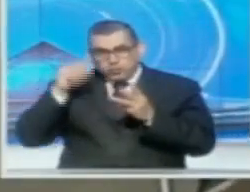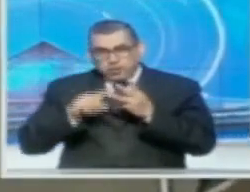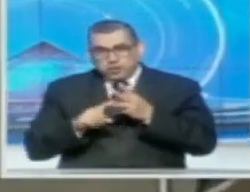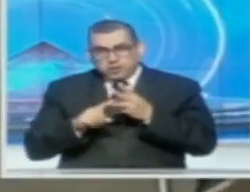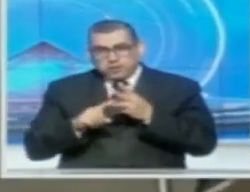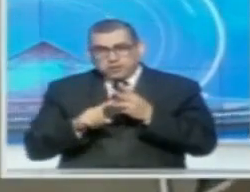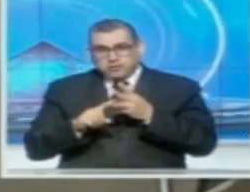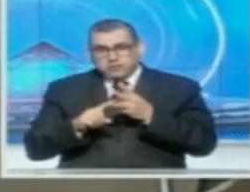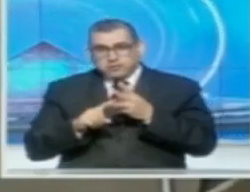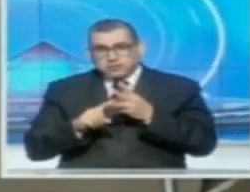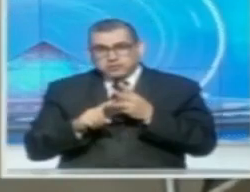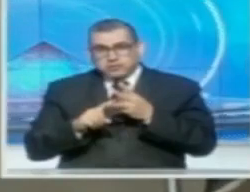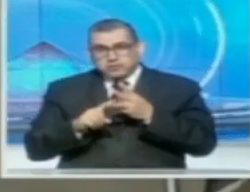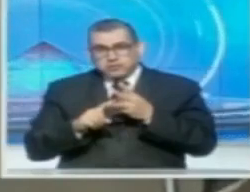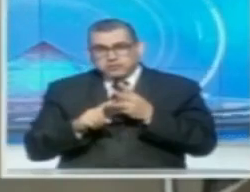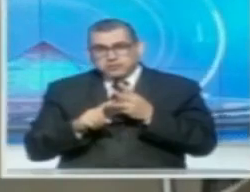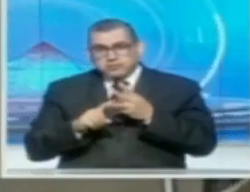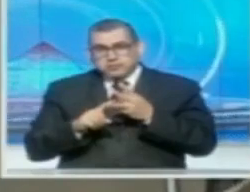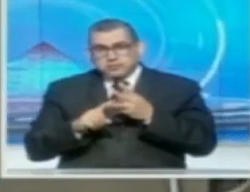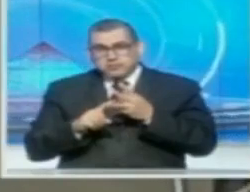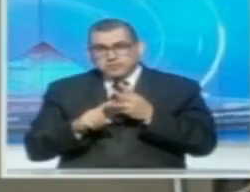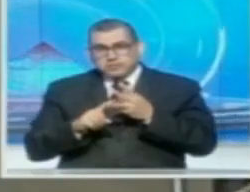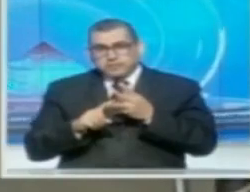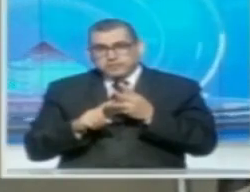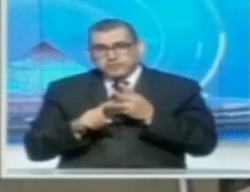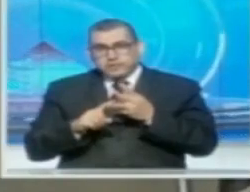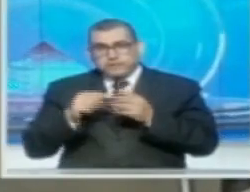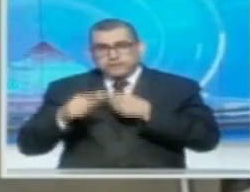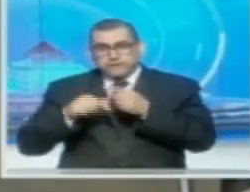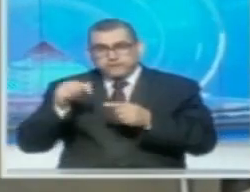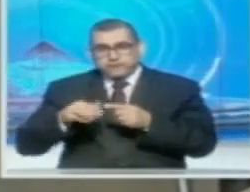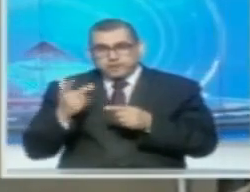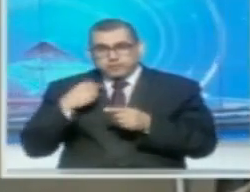الأردن، وتمثيل برضو للسودان.